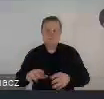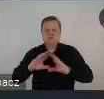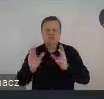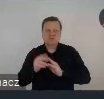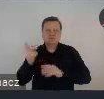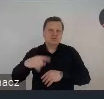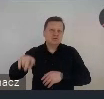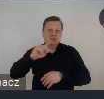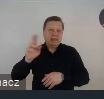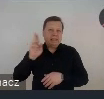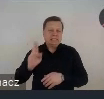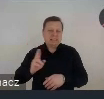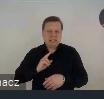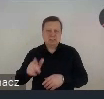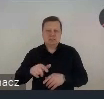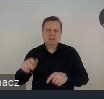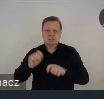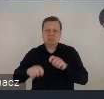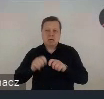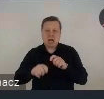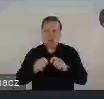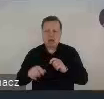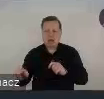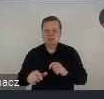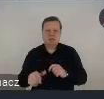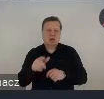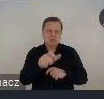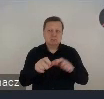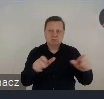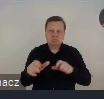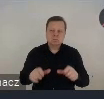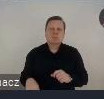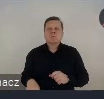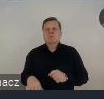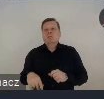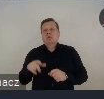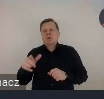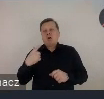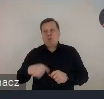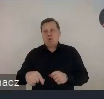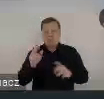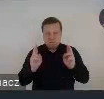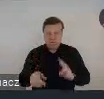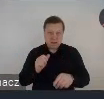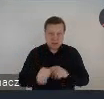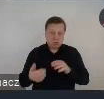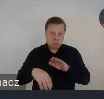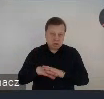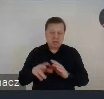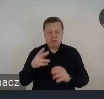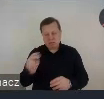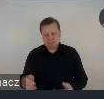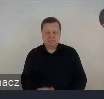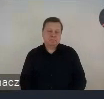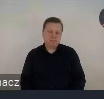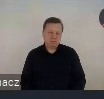instytucje sprawdzają, czy państwowe sprawdzają, czy dana osoba może